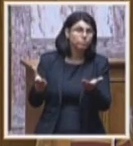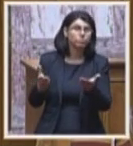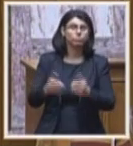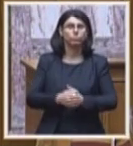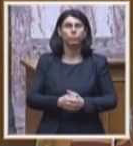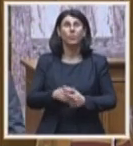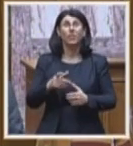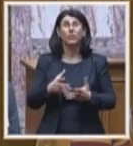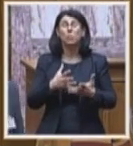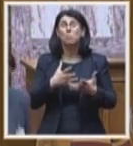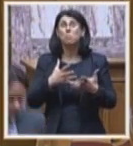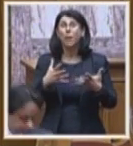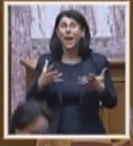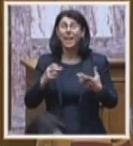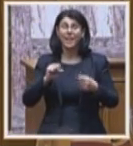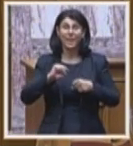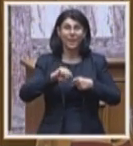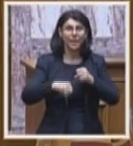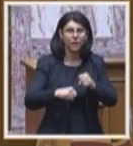αυτή η μεγάλη κίνηση ήταν πολύ δύσκολη.